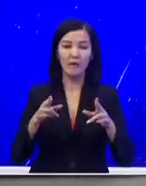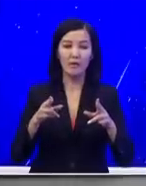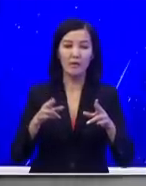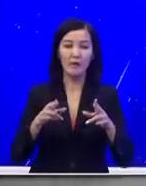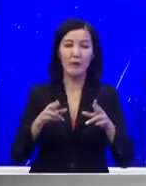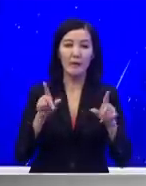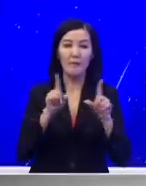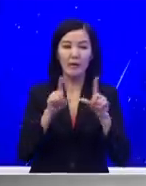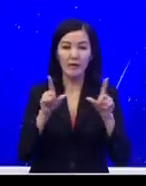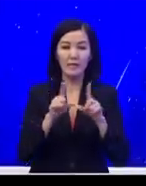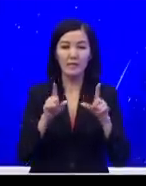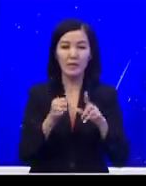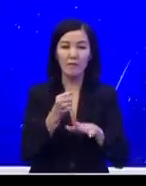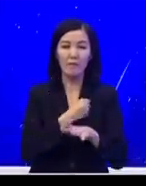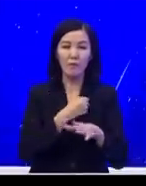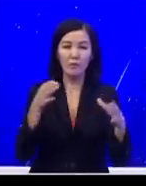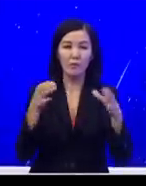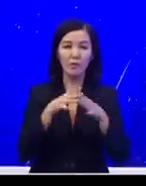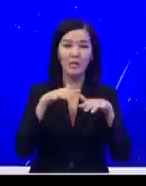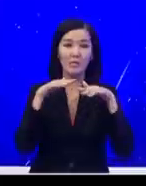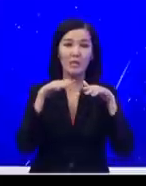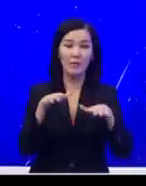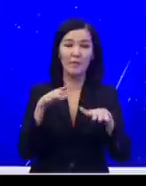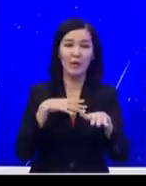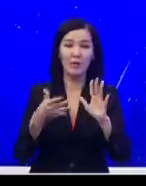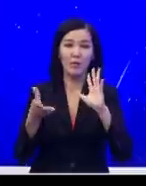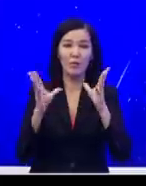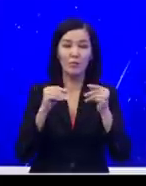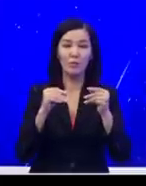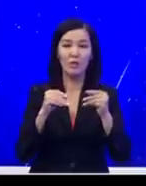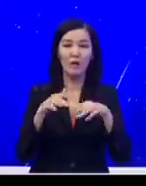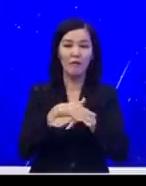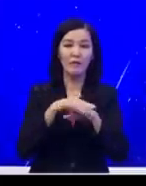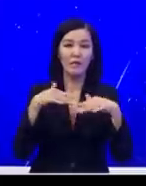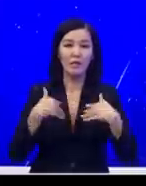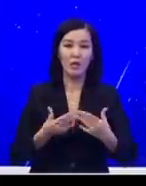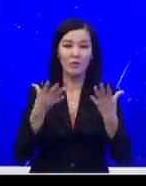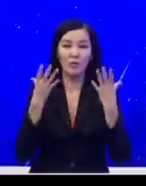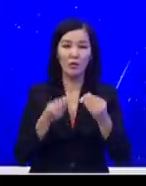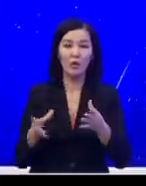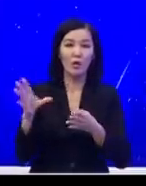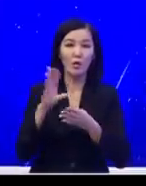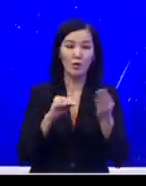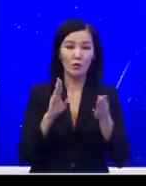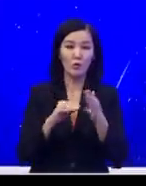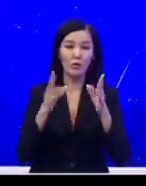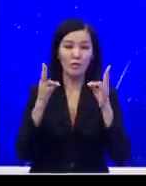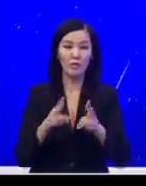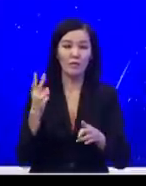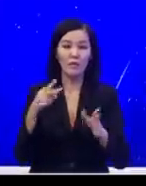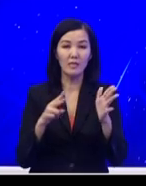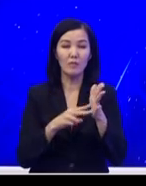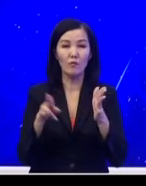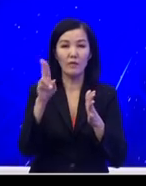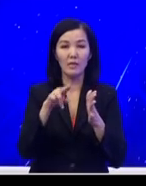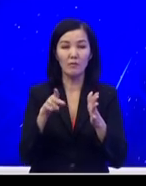и воинскую часть Актобе. 9 июня в стране был объявлен общенациональный траур. Очередное потрясение для страны произошло 27